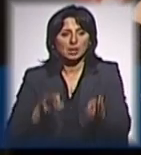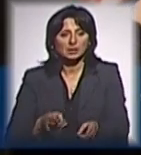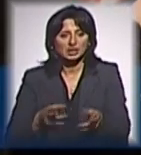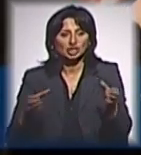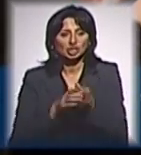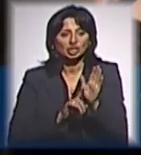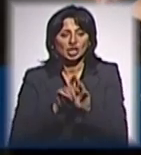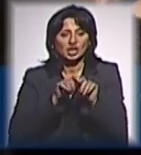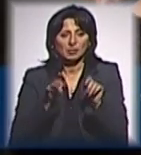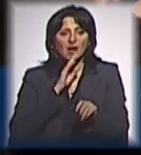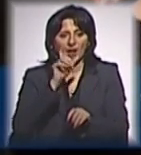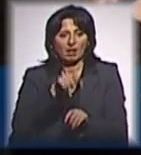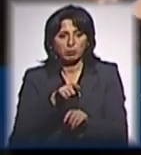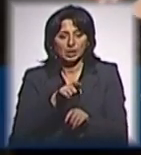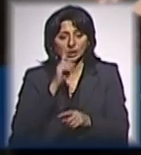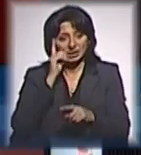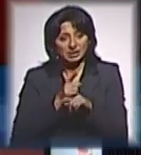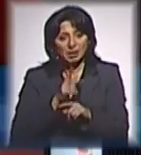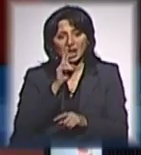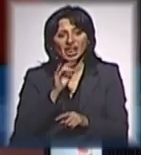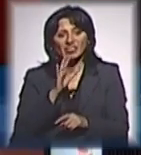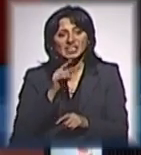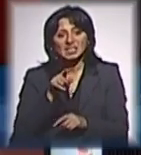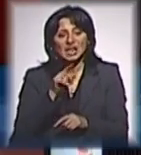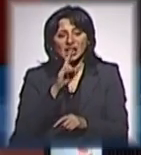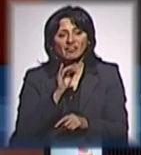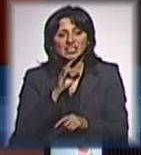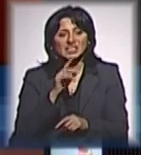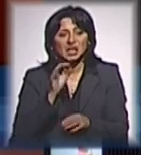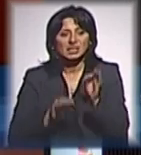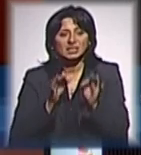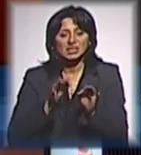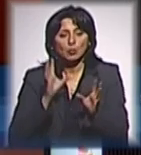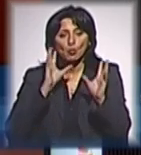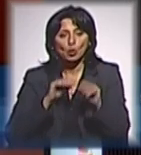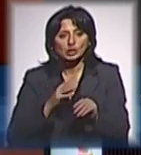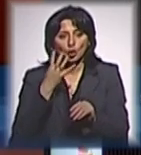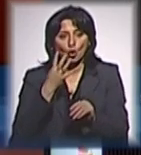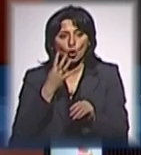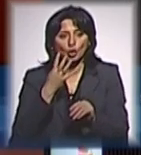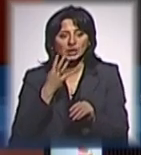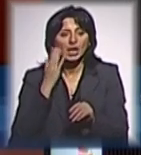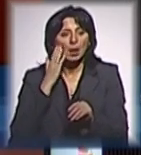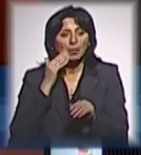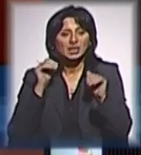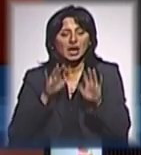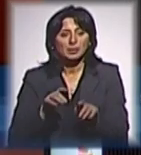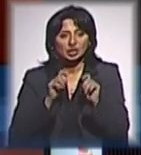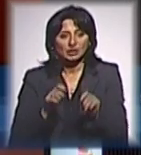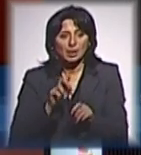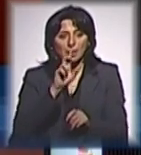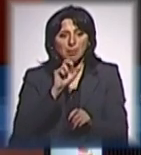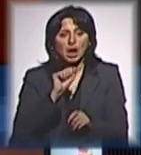შექმნაში. და ქალბატონი ნორას ძმა იმზარკვიციანი დღესაც იმ სასამართლოს მიერ, რომელმაც მოასწრო და 4 გამართლებელი განჩენი